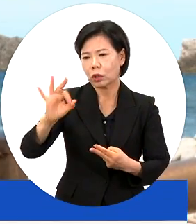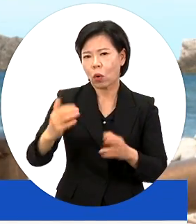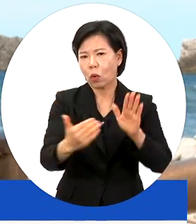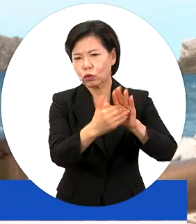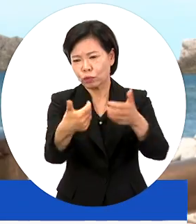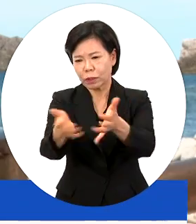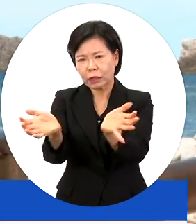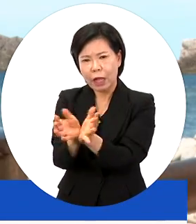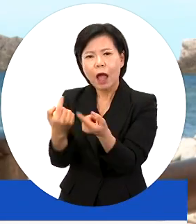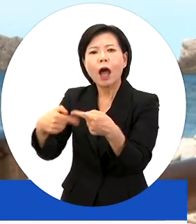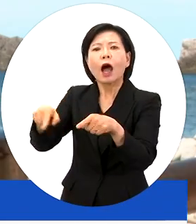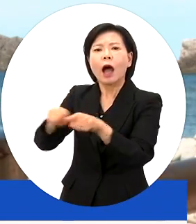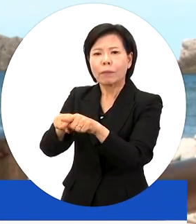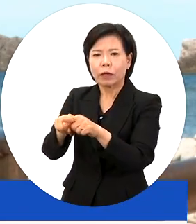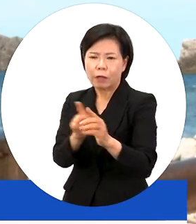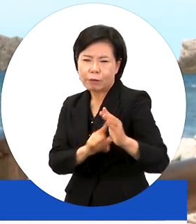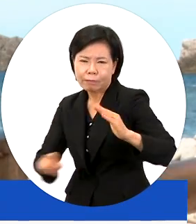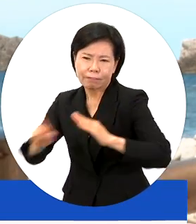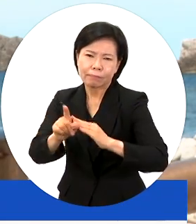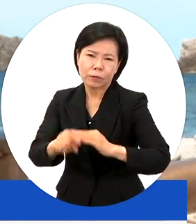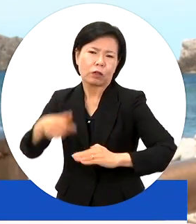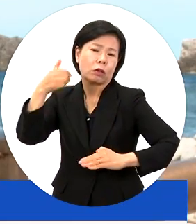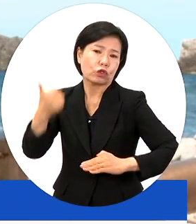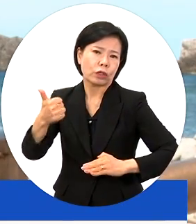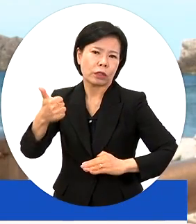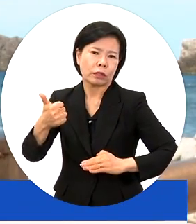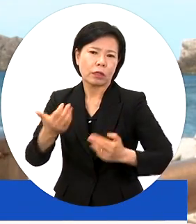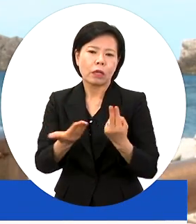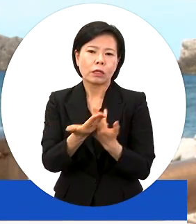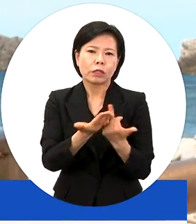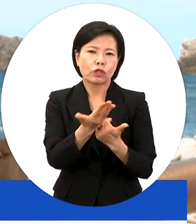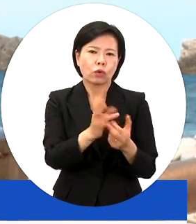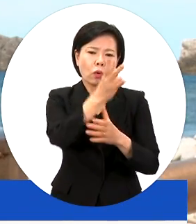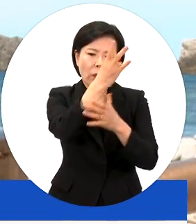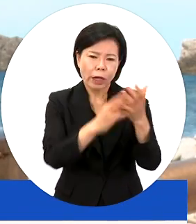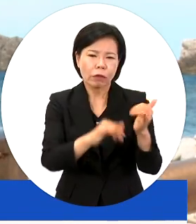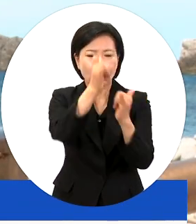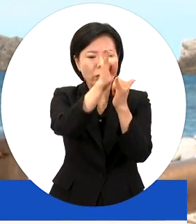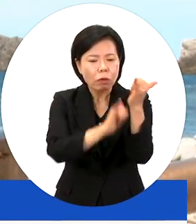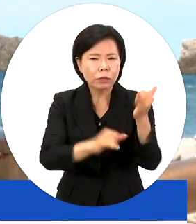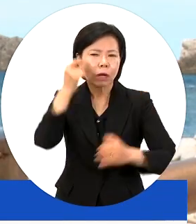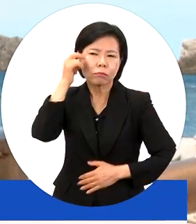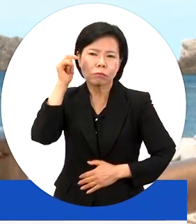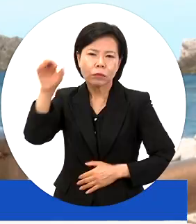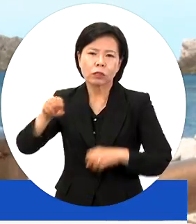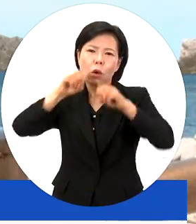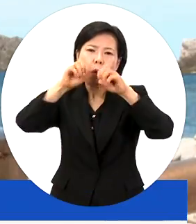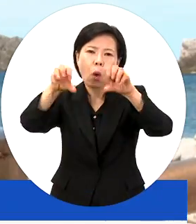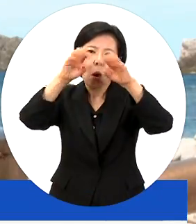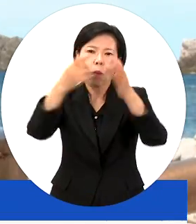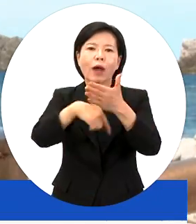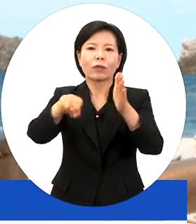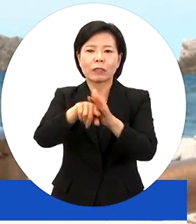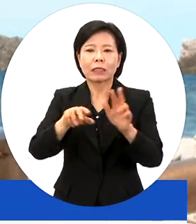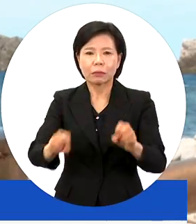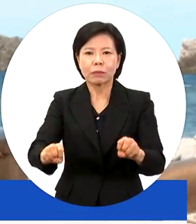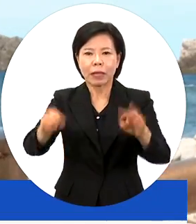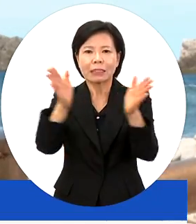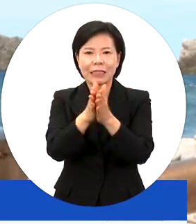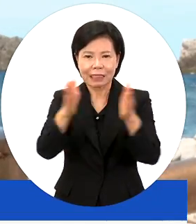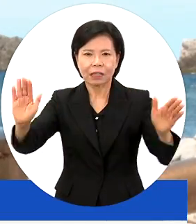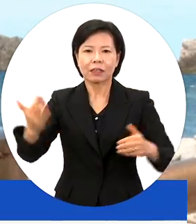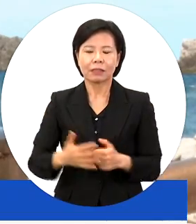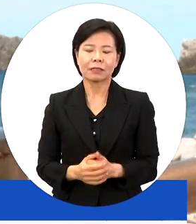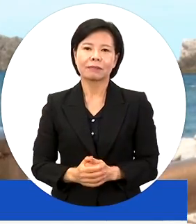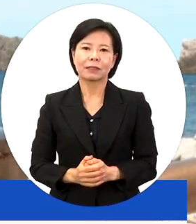함께 독도 수호에 앞장선 주역들입니다. 이러한 우리 제주 해녀들의 업적을 기리고 널리 알려나가기 위해서